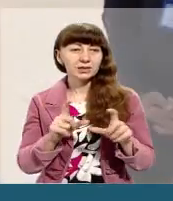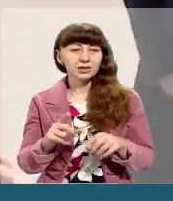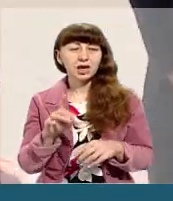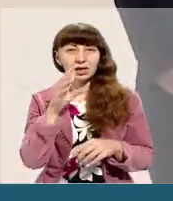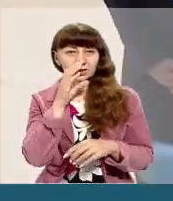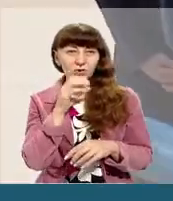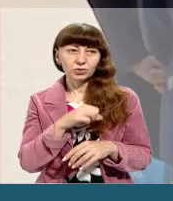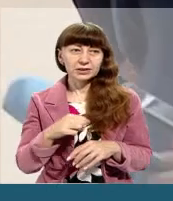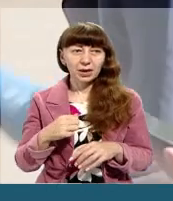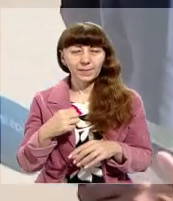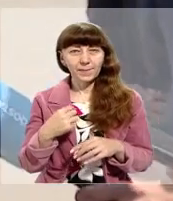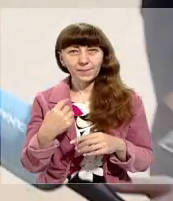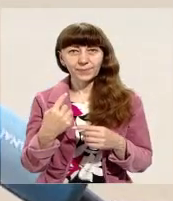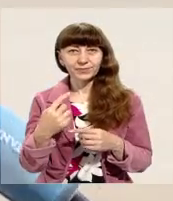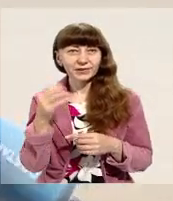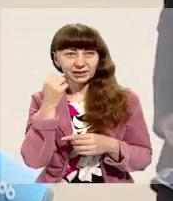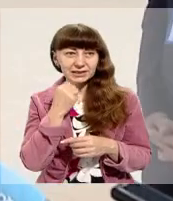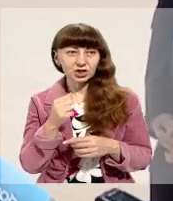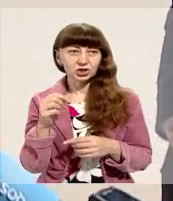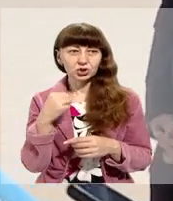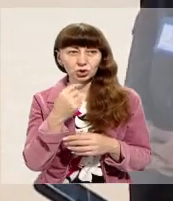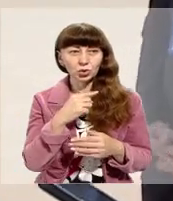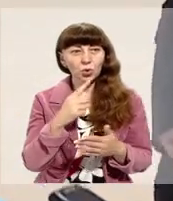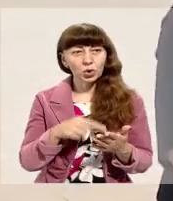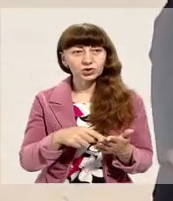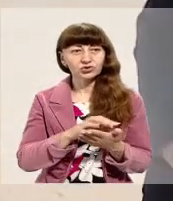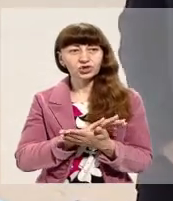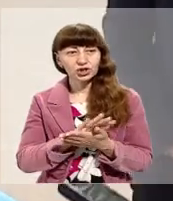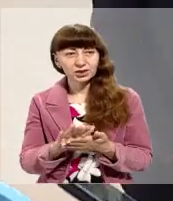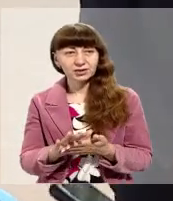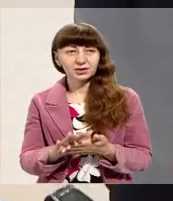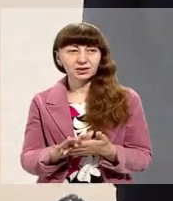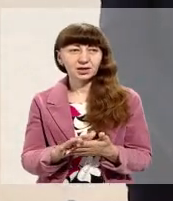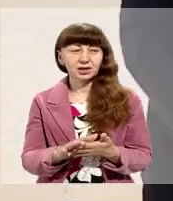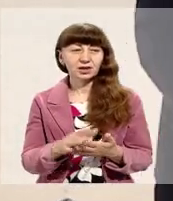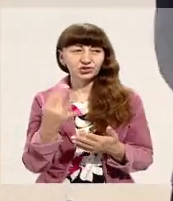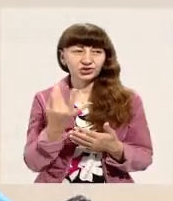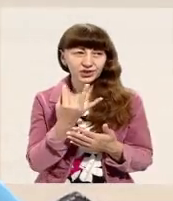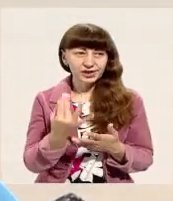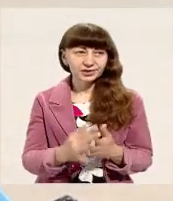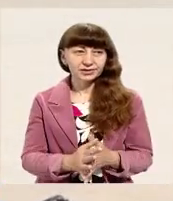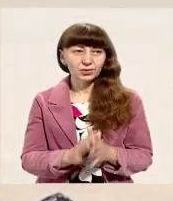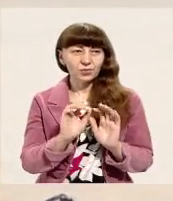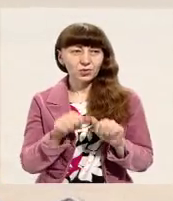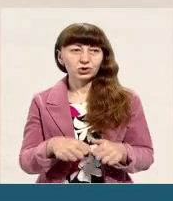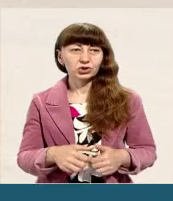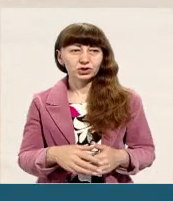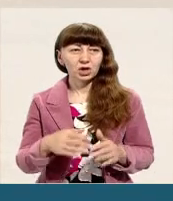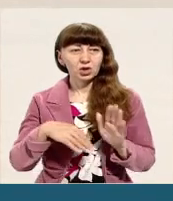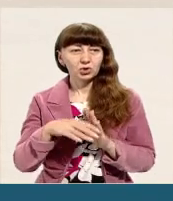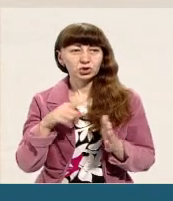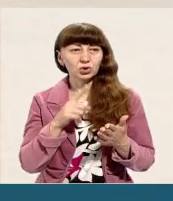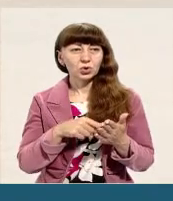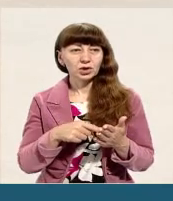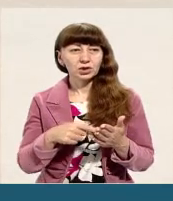благоустроен очень. Исторически был чистый, благоустроенный. Можно сказать, что один из лучших